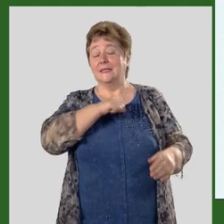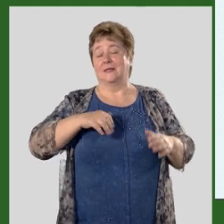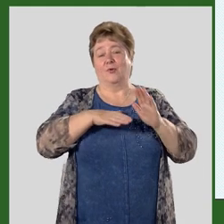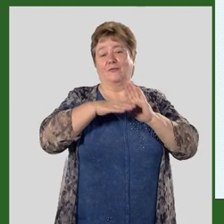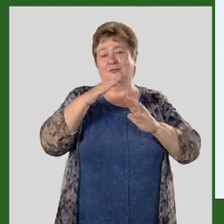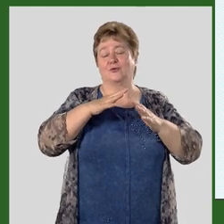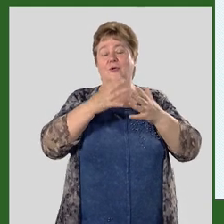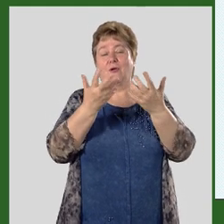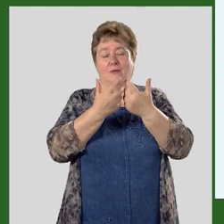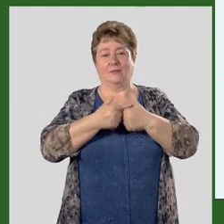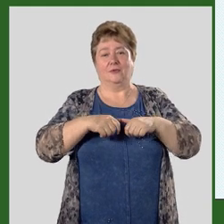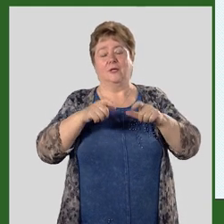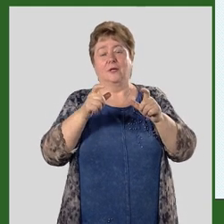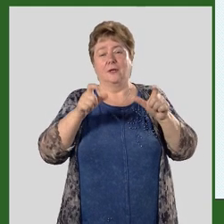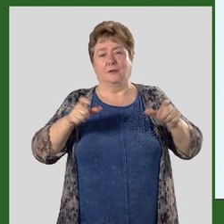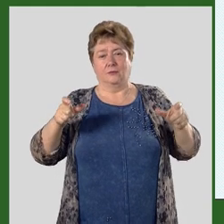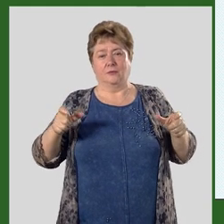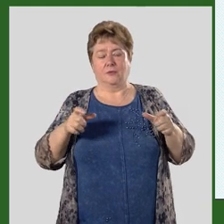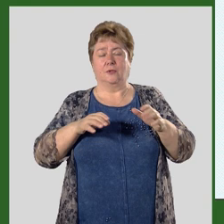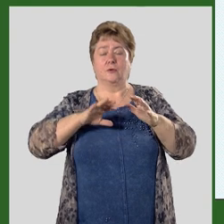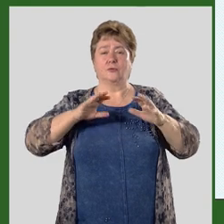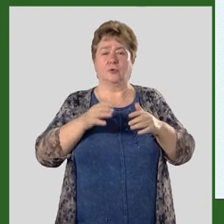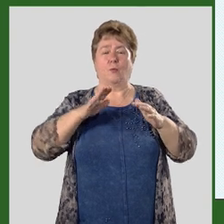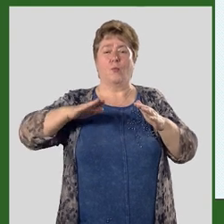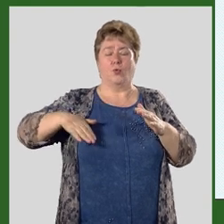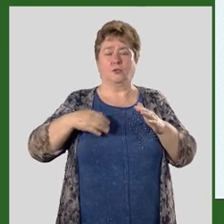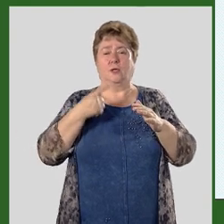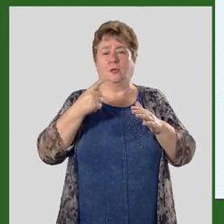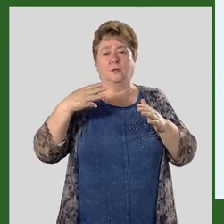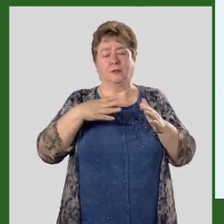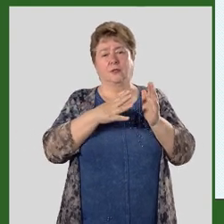Самый высокий рост численности населения происходил после